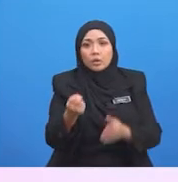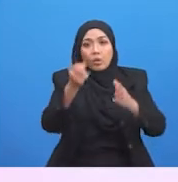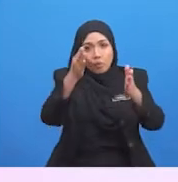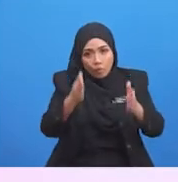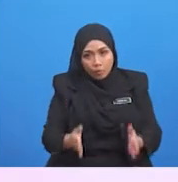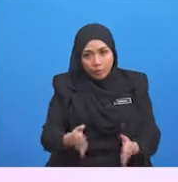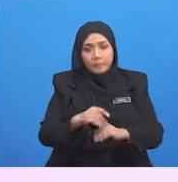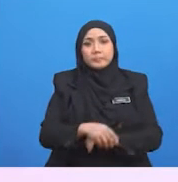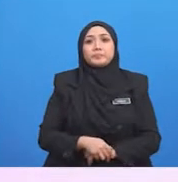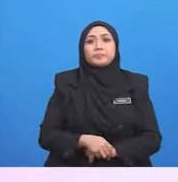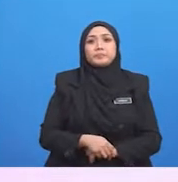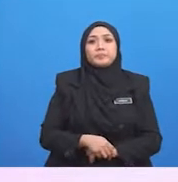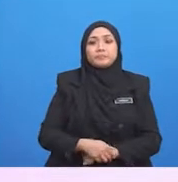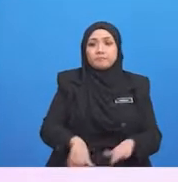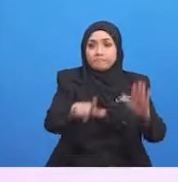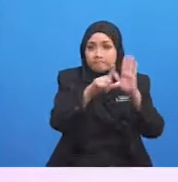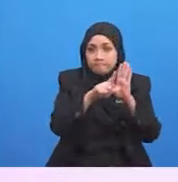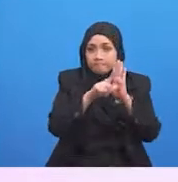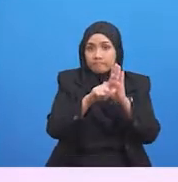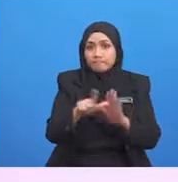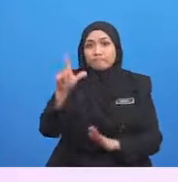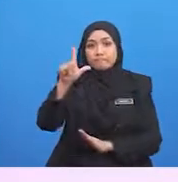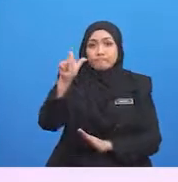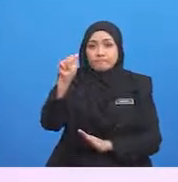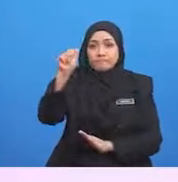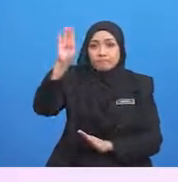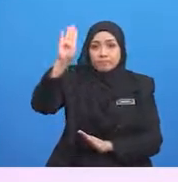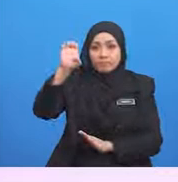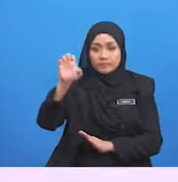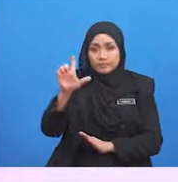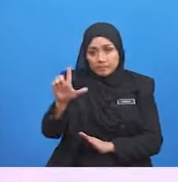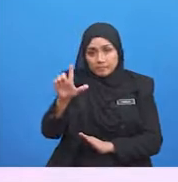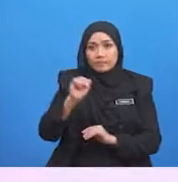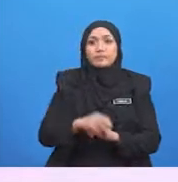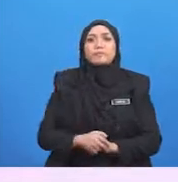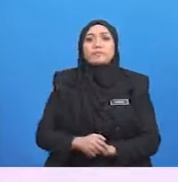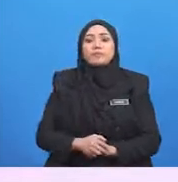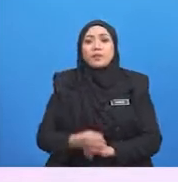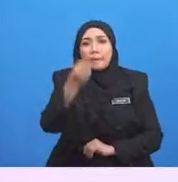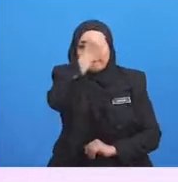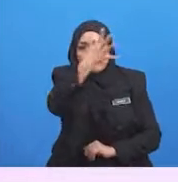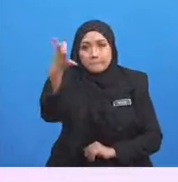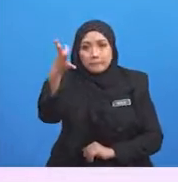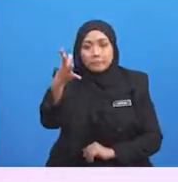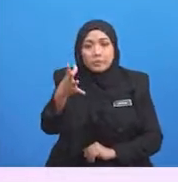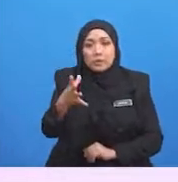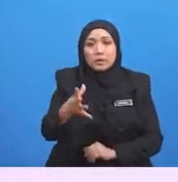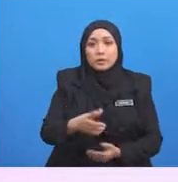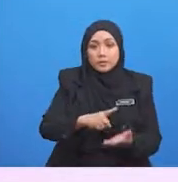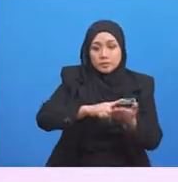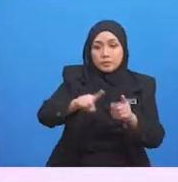Seterusnya, pelabelan. Pelabelan pula adalah maklumat bercetak mengenai produk yang